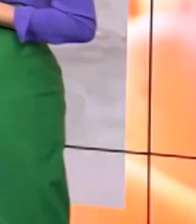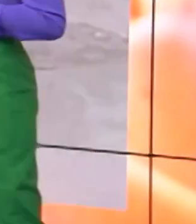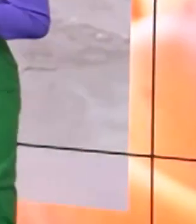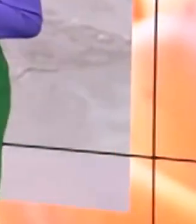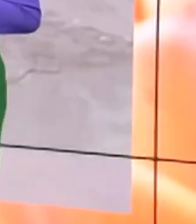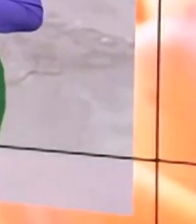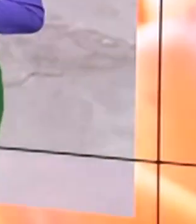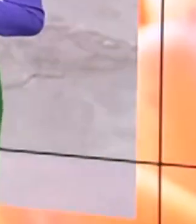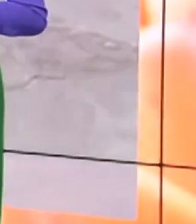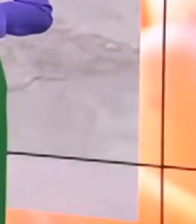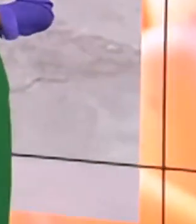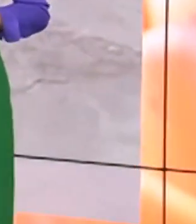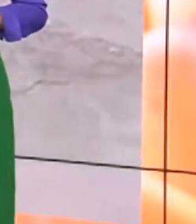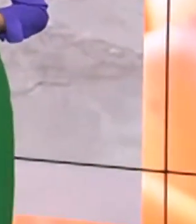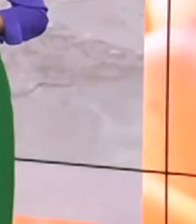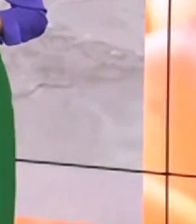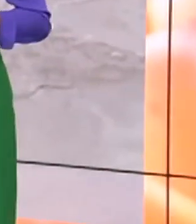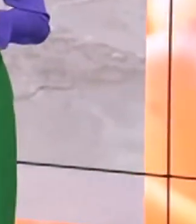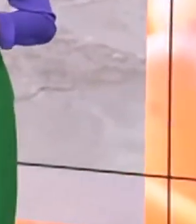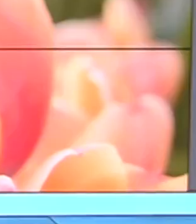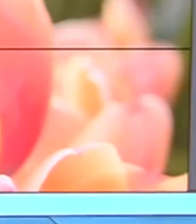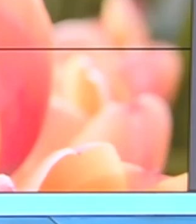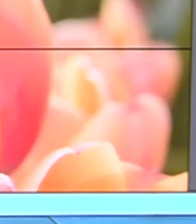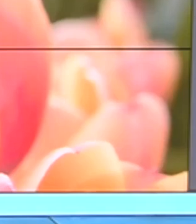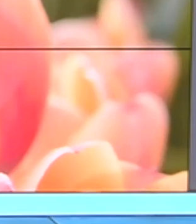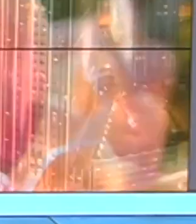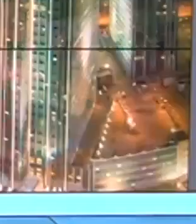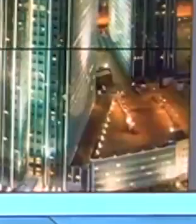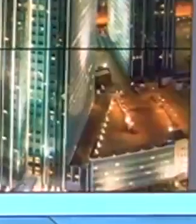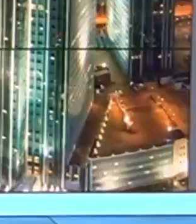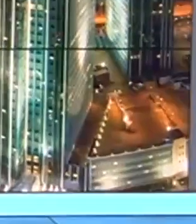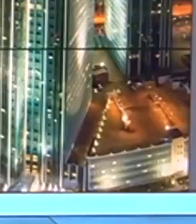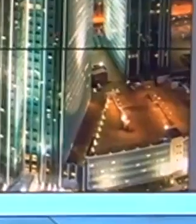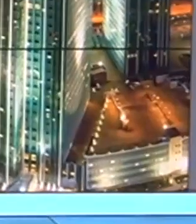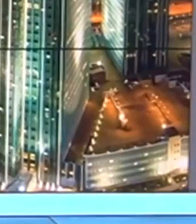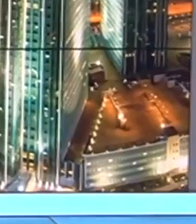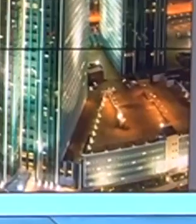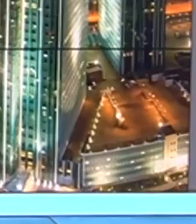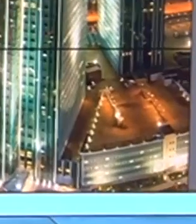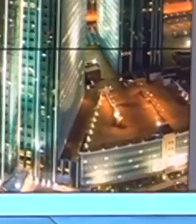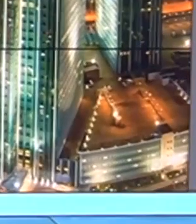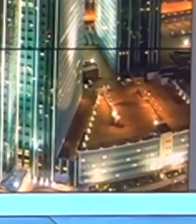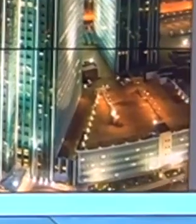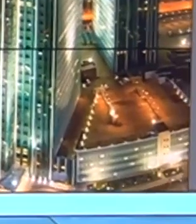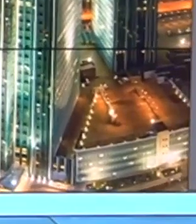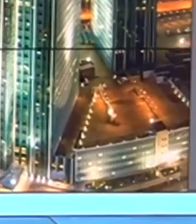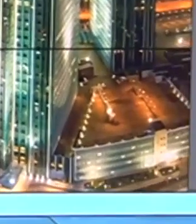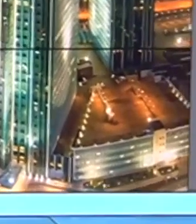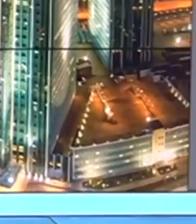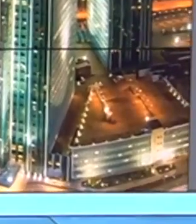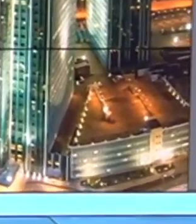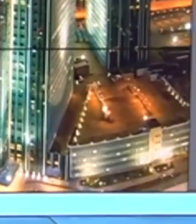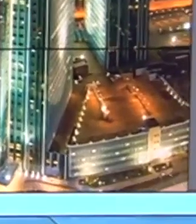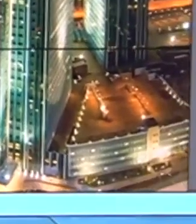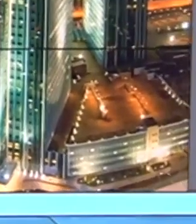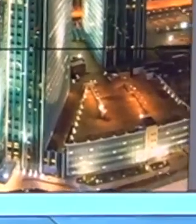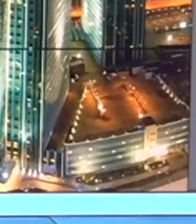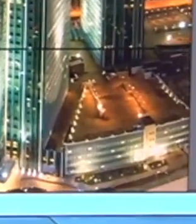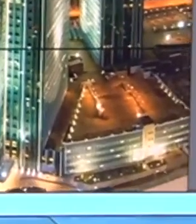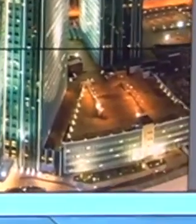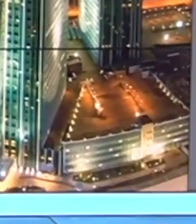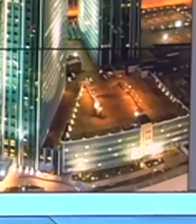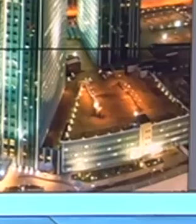Алматыда 24 градус жылы. Жауын жауады. Нұр-Сұлтанда күн ала бұлтты, ауа температурасы күндіз 0-26, түнде